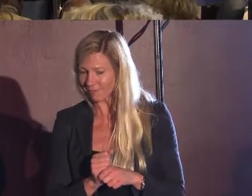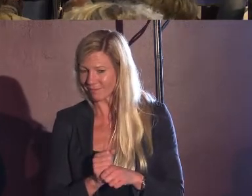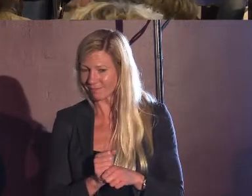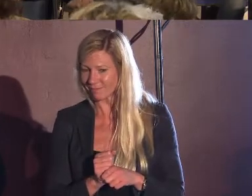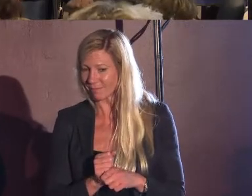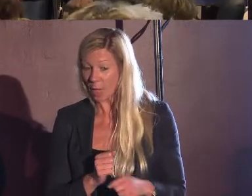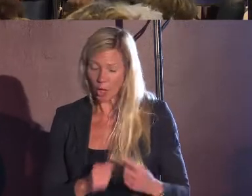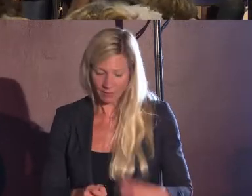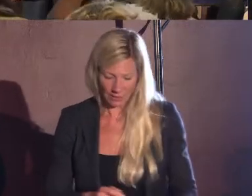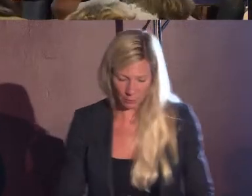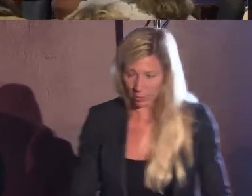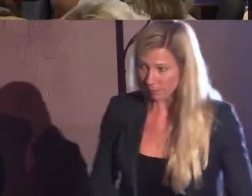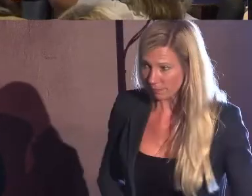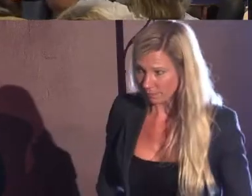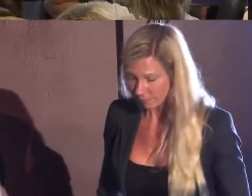varsågoda, du hade en fråga där.